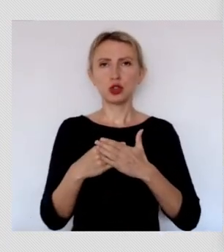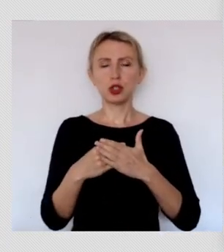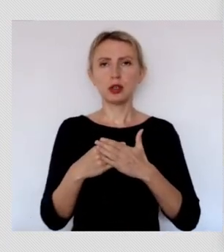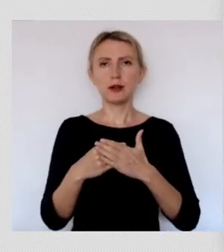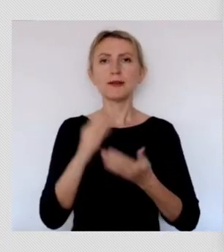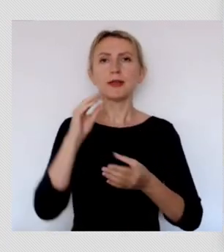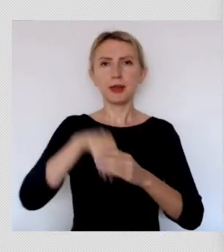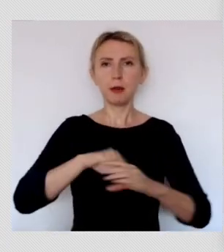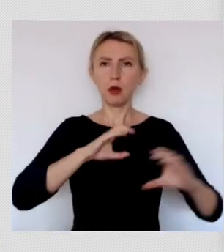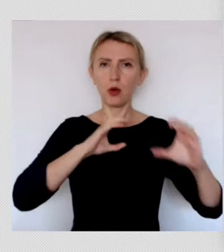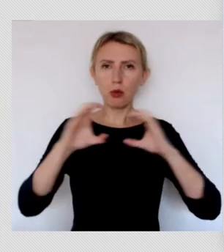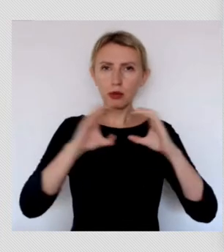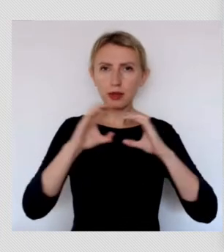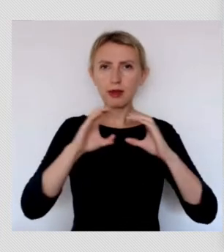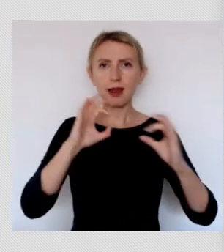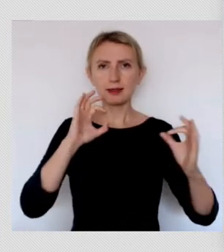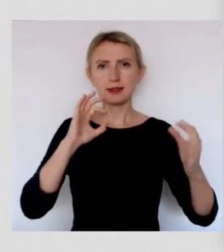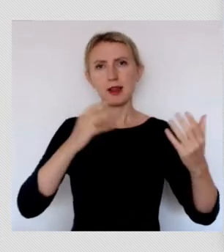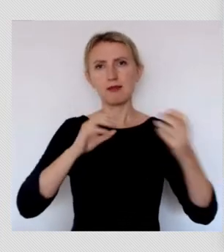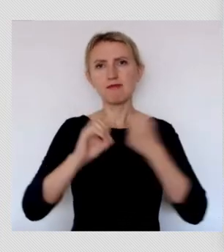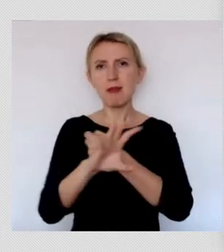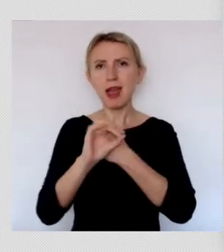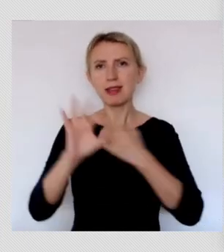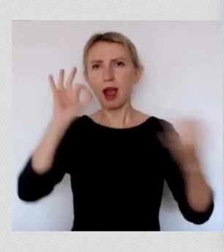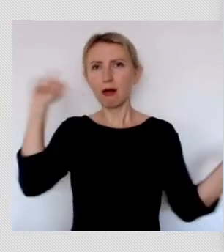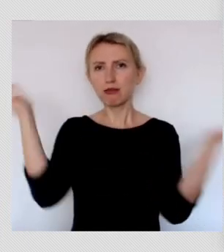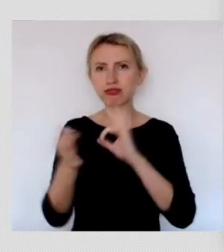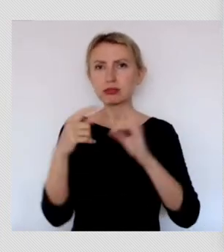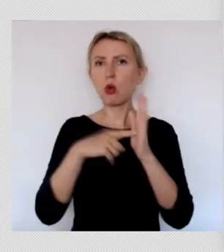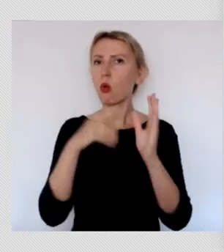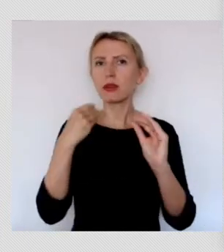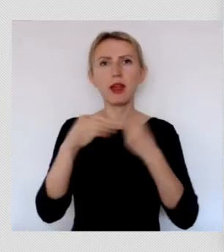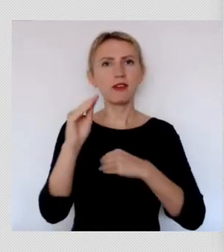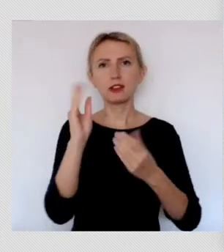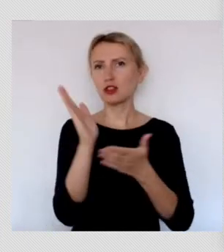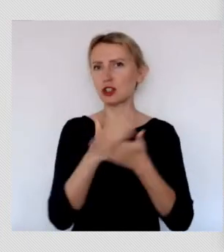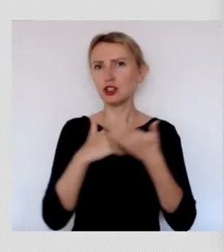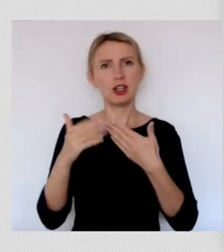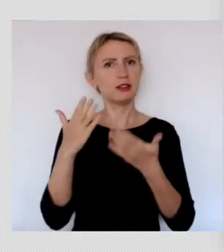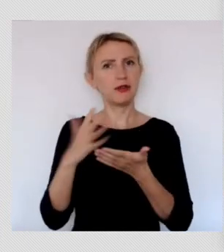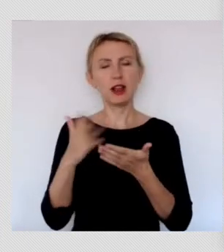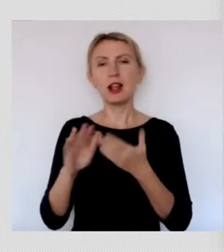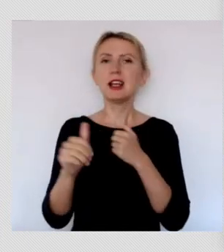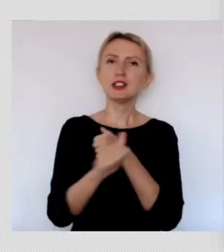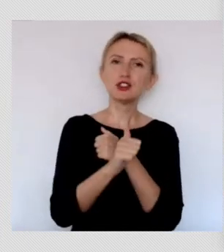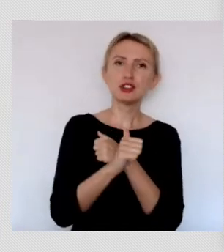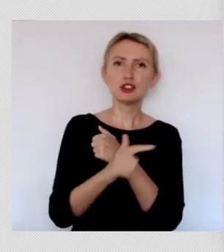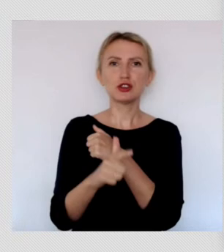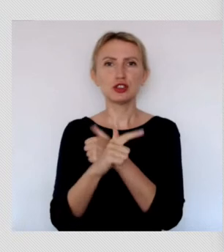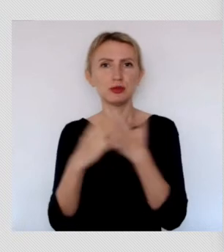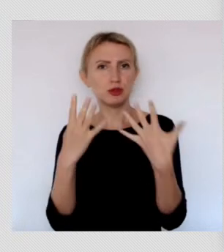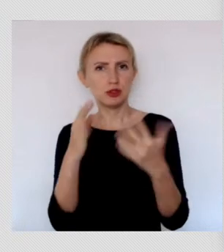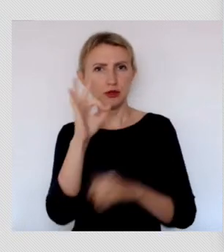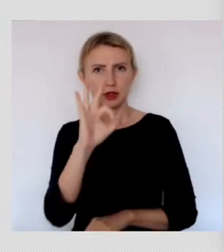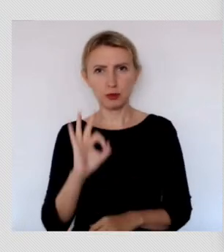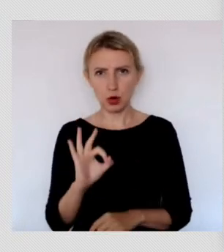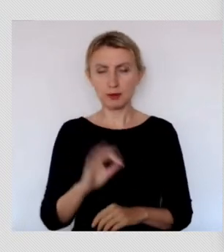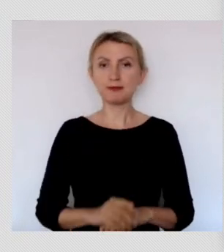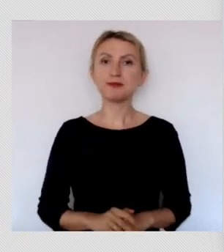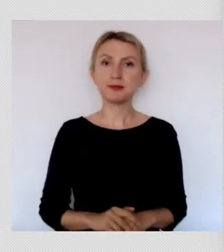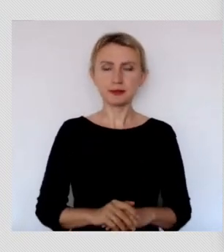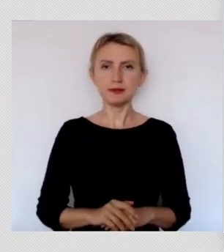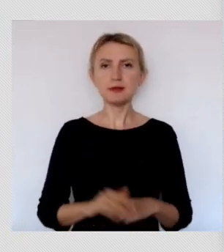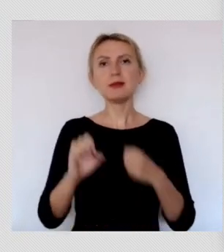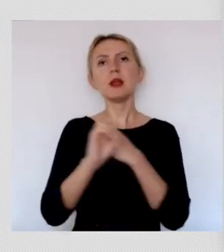obejmujące komunikację medialną, masową, stanowią największą część wydatków. To jest między 60 a 79%. Więc media cały